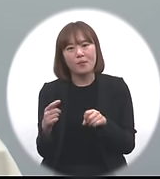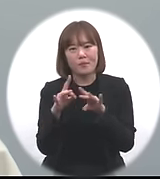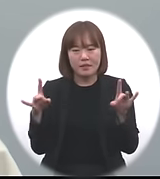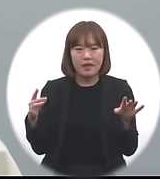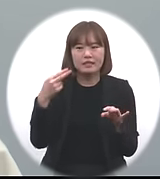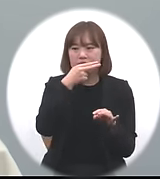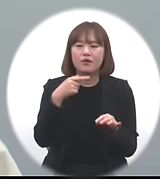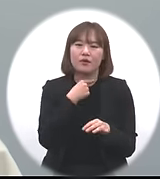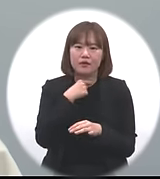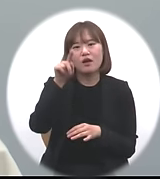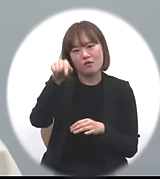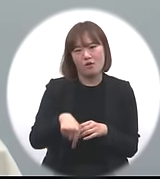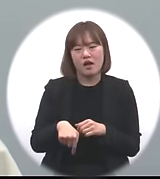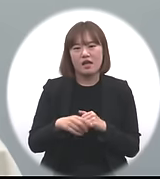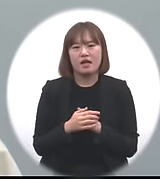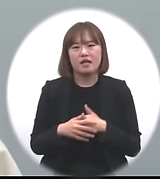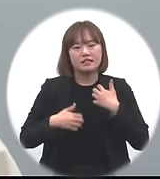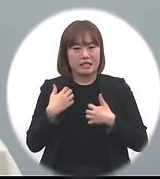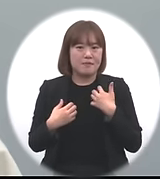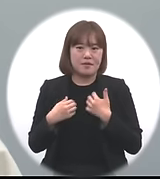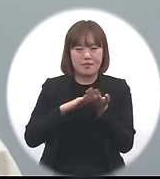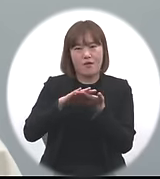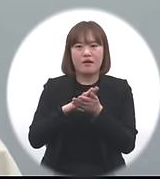들고 옵니다. 왜요? 이걸 해야 제일 재밌는